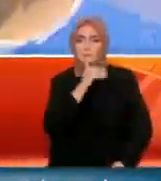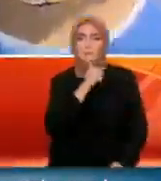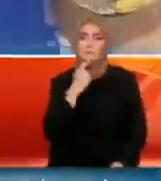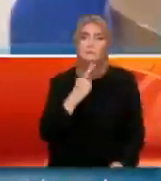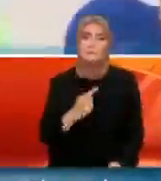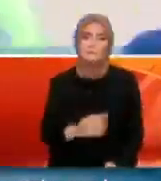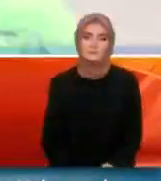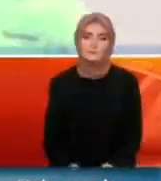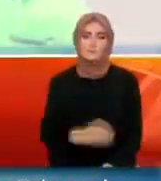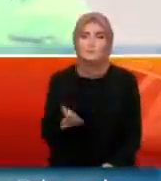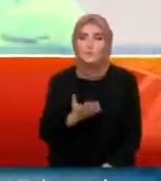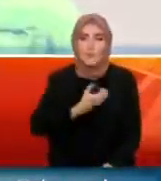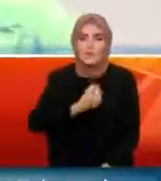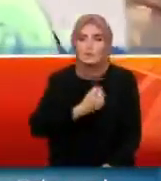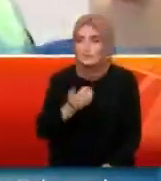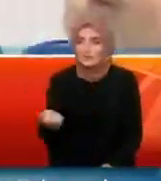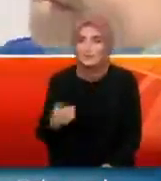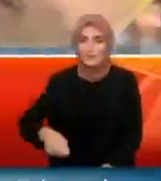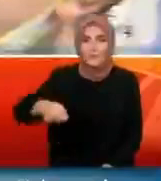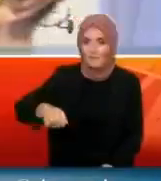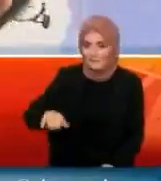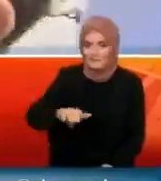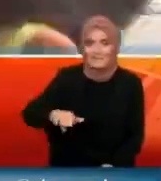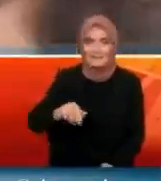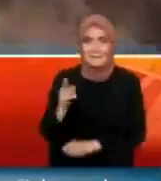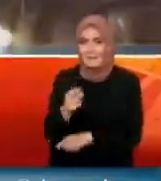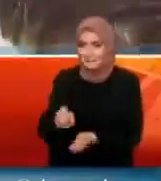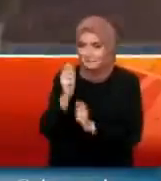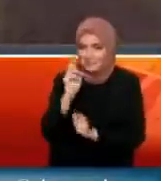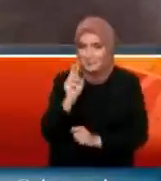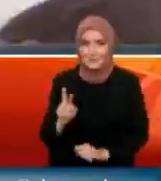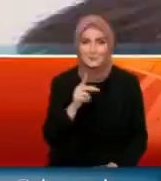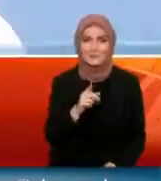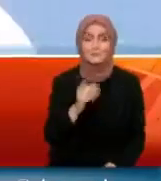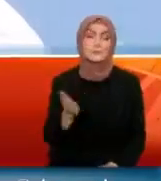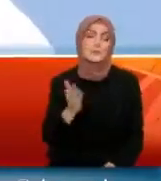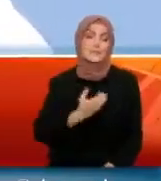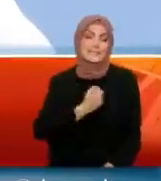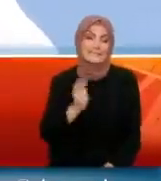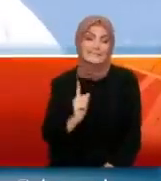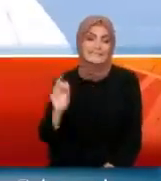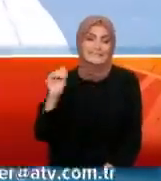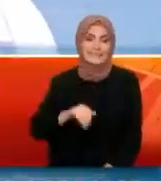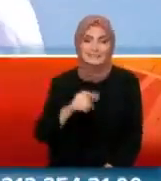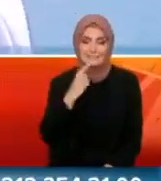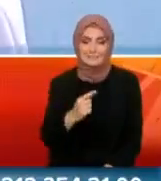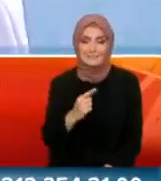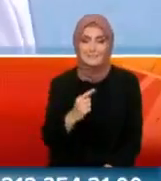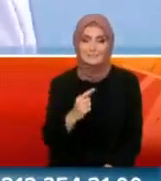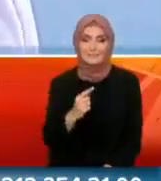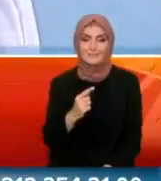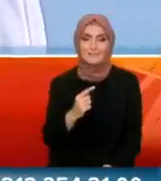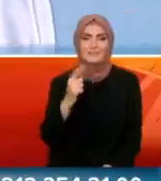kadar heyecanlıydınız siz öyle kovanın başında balıkları görünce? Çok heyecanlıydık iyi geldiğimizde. Ne kadar moraliniz bozuksa,